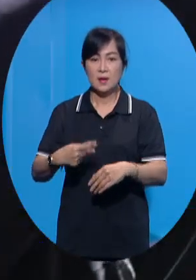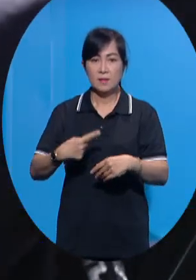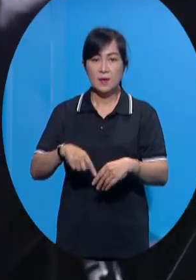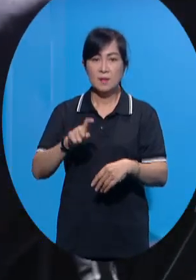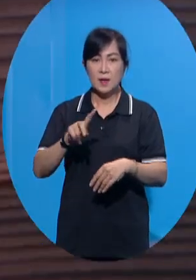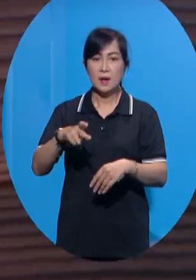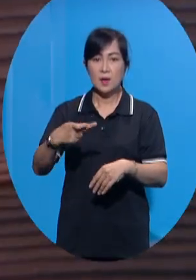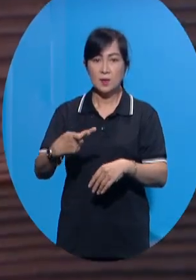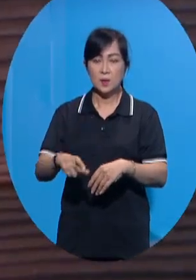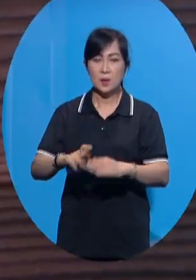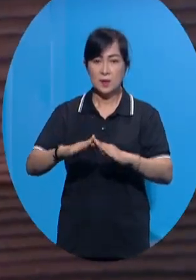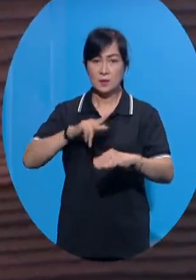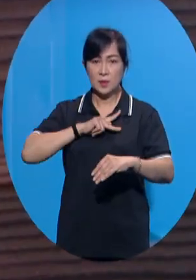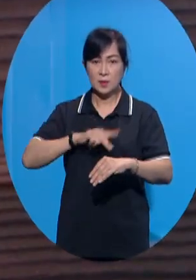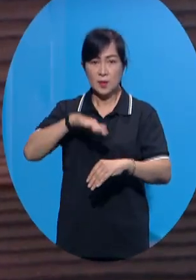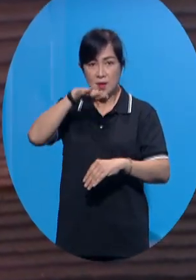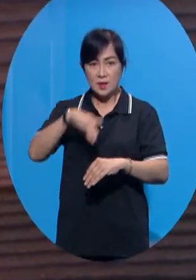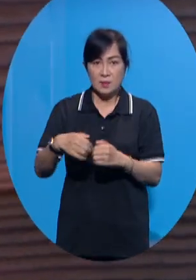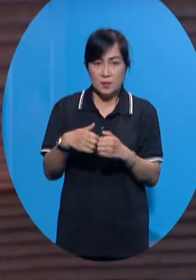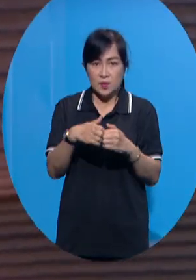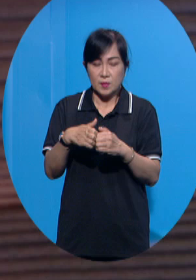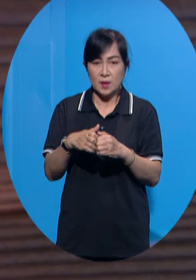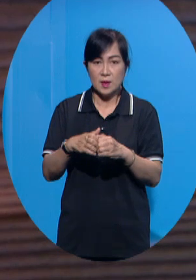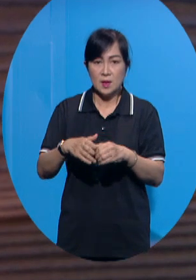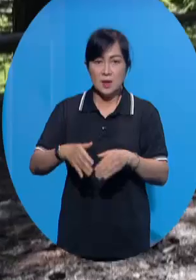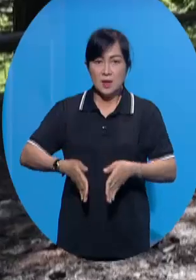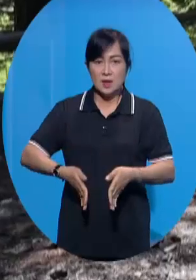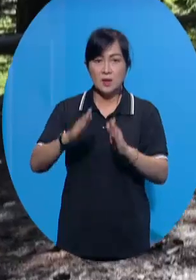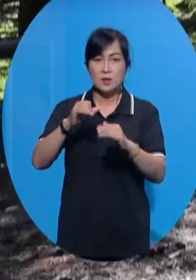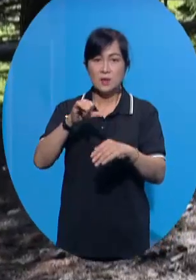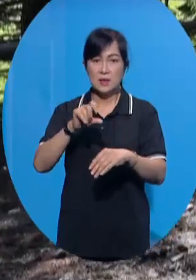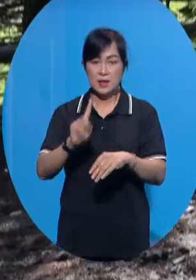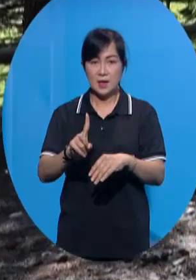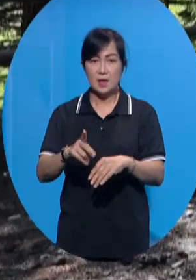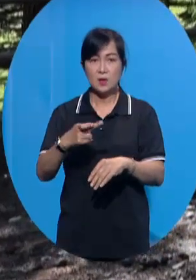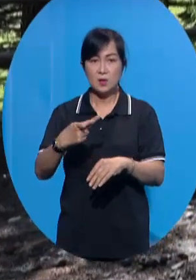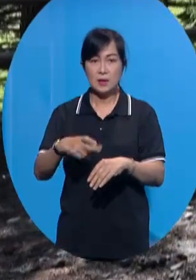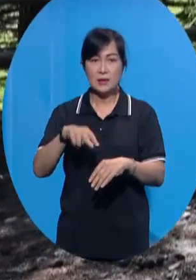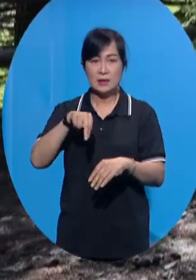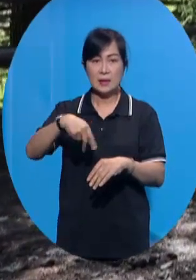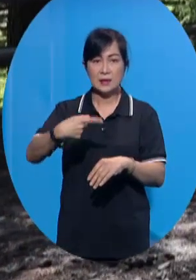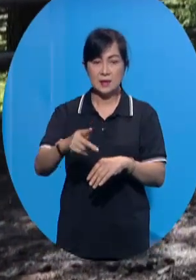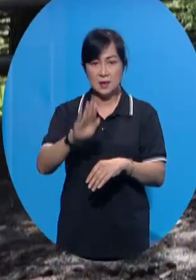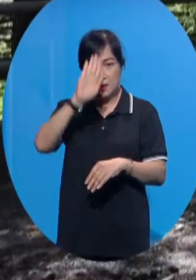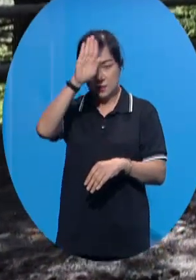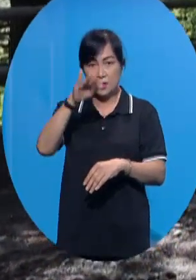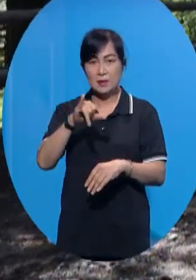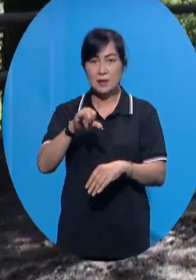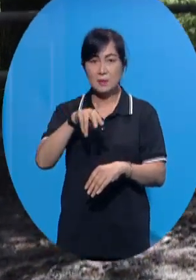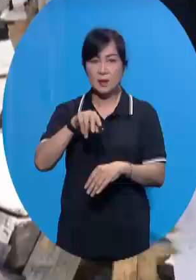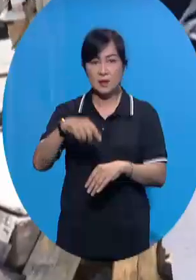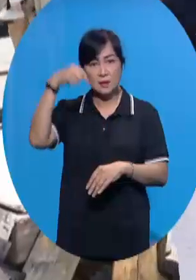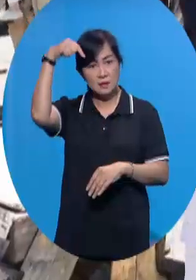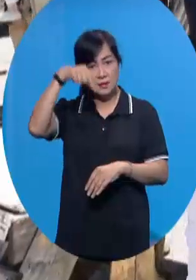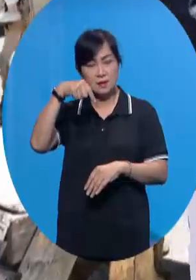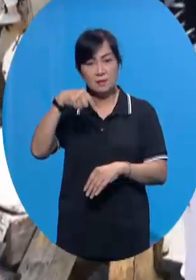euro và một trạm kiểm soát để giảm bớt tắc nghẽn trên đường mòn Yoshida. Kotaro Nagasaki, thống đốc tỉnh Yamanashi của Nhật